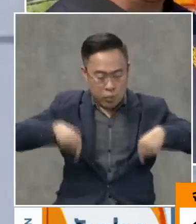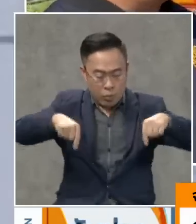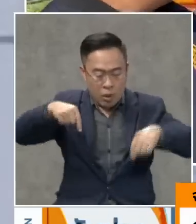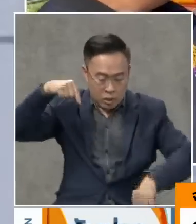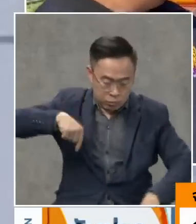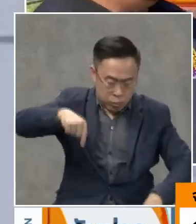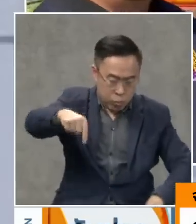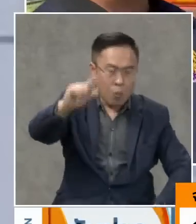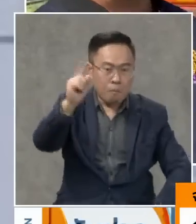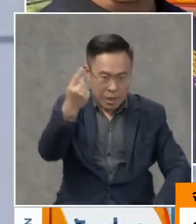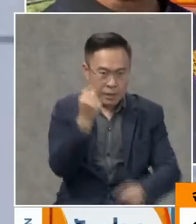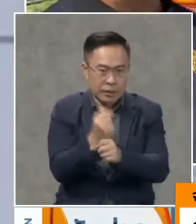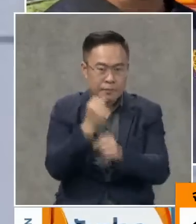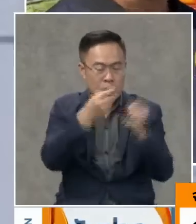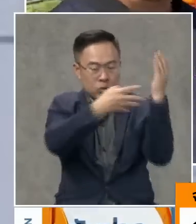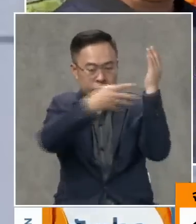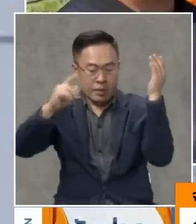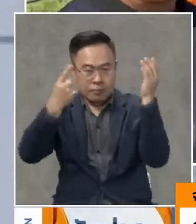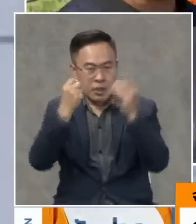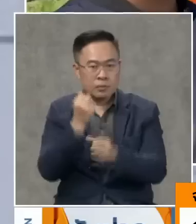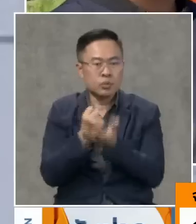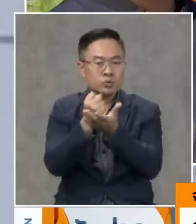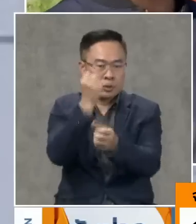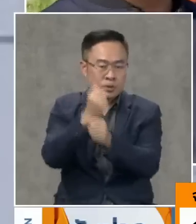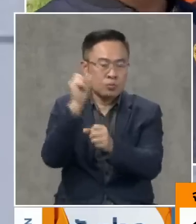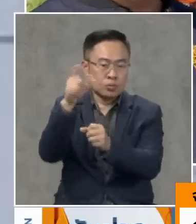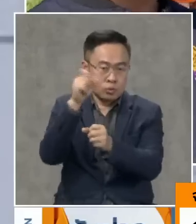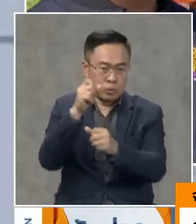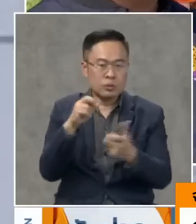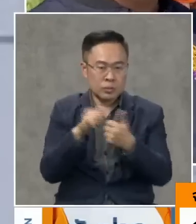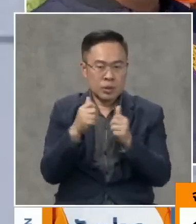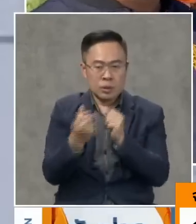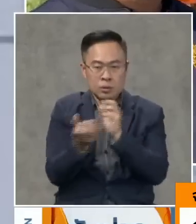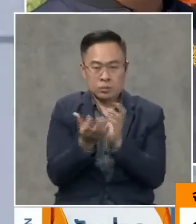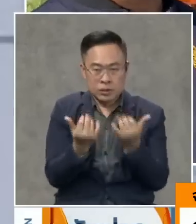ำเนินการจัดเก็บนะครับเสาและสายนะครับ